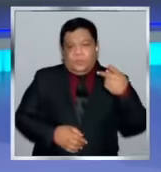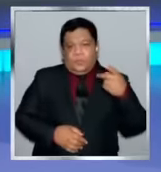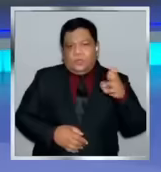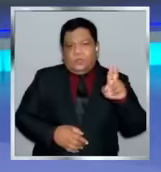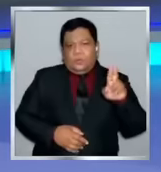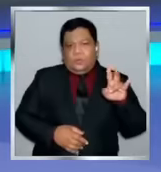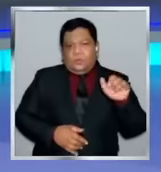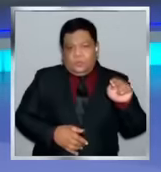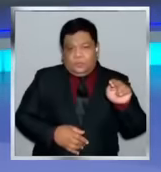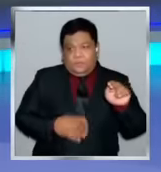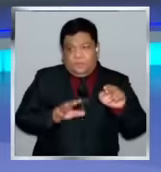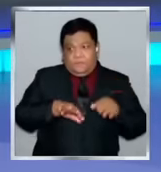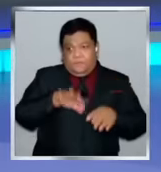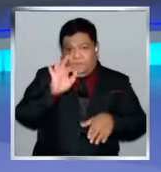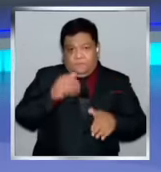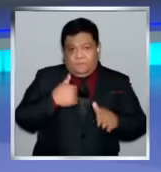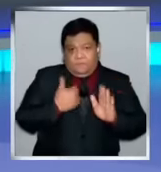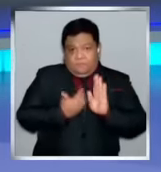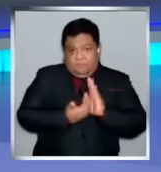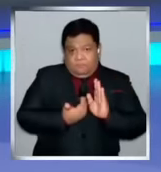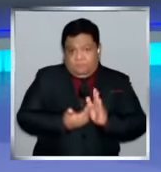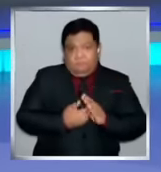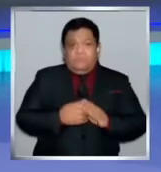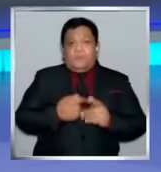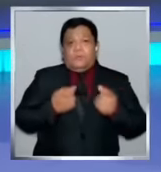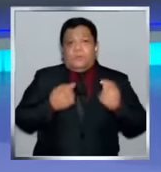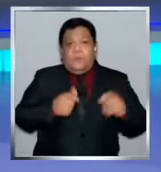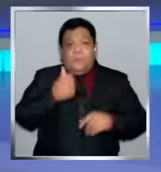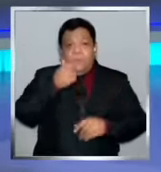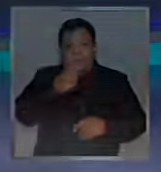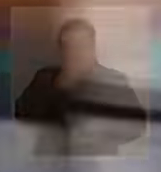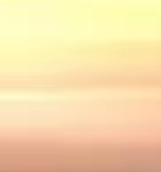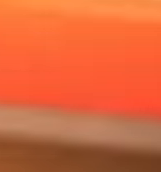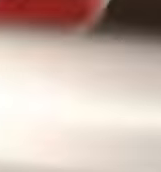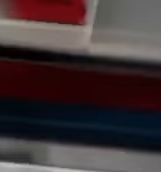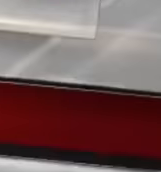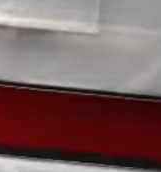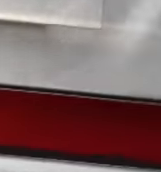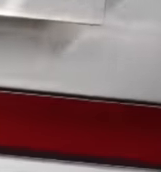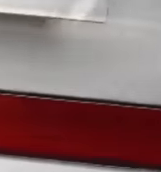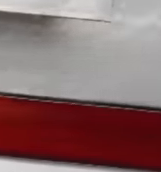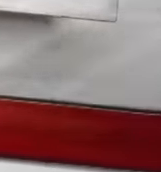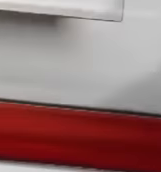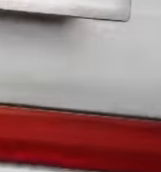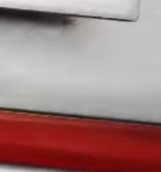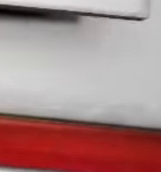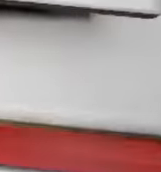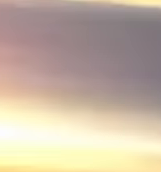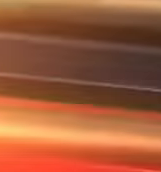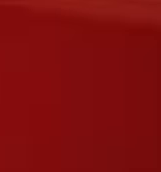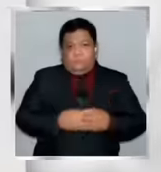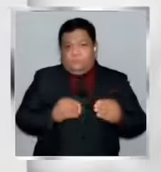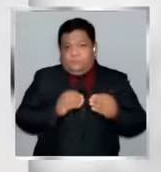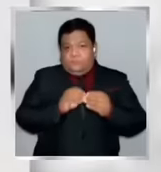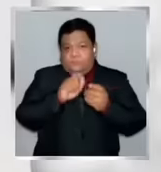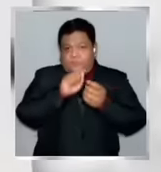pagpuslit daw ng mga babae sa preso. Nakatutok si Emil Sumangyo. Exclusive!